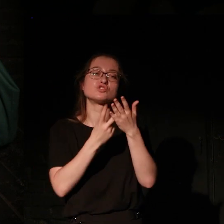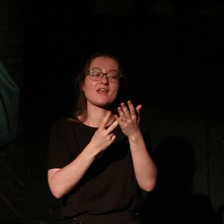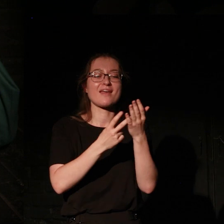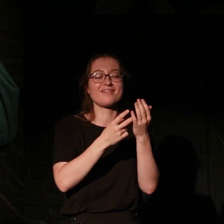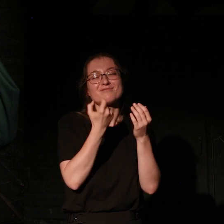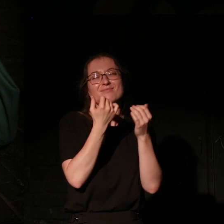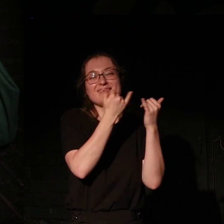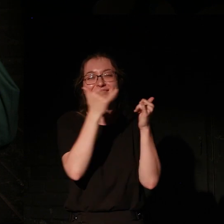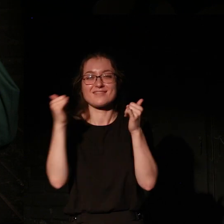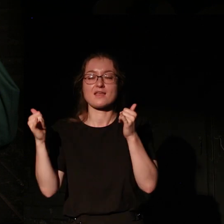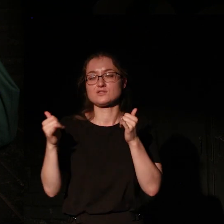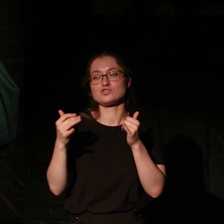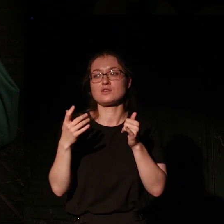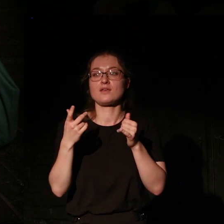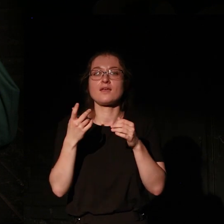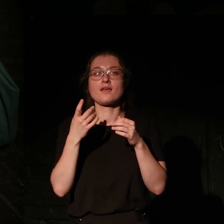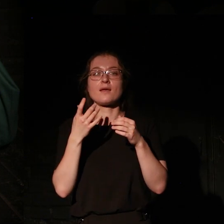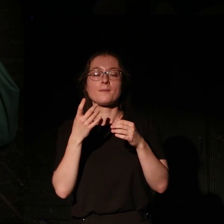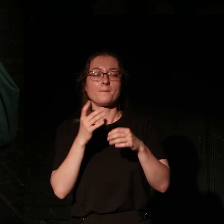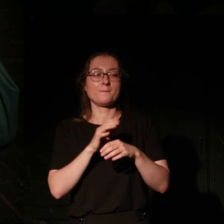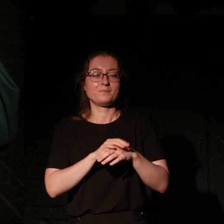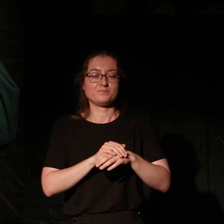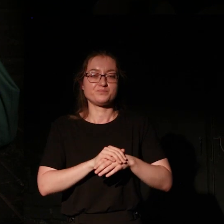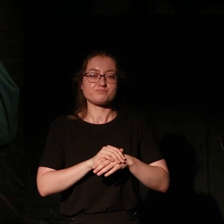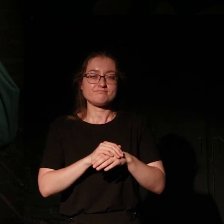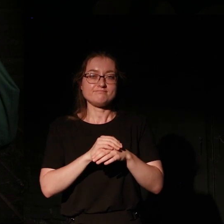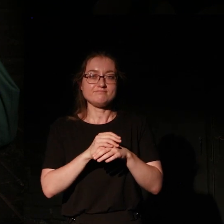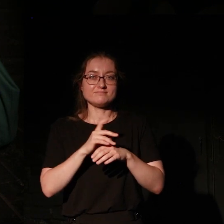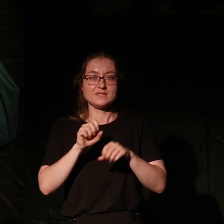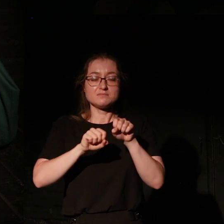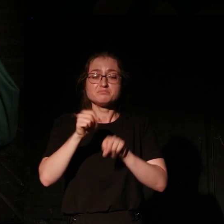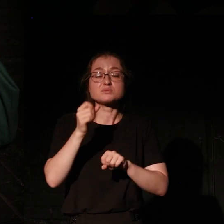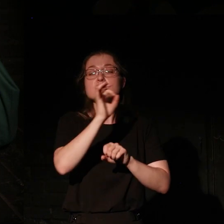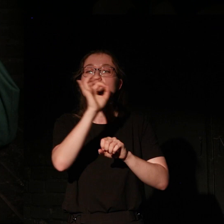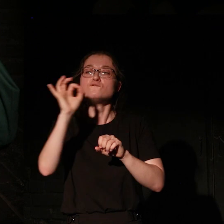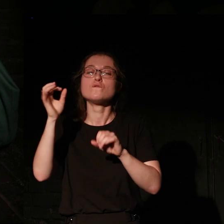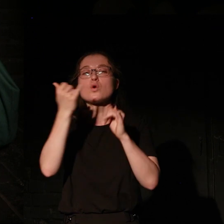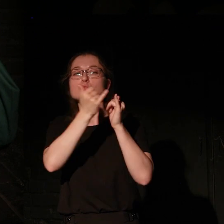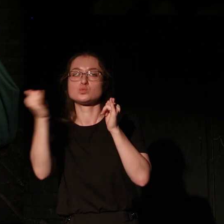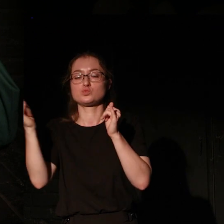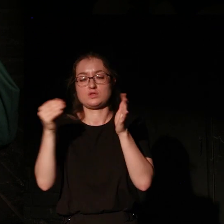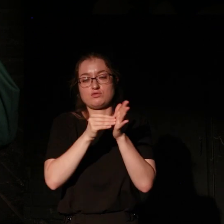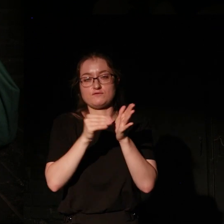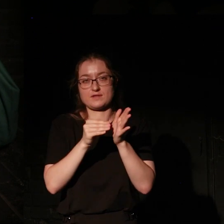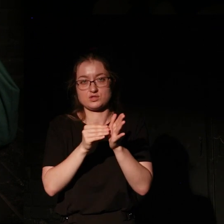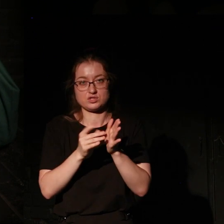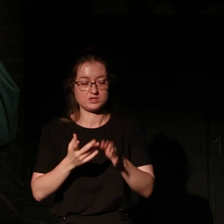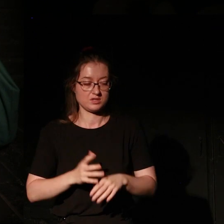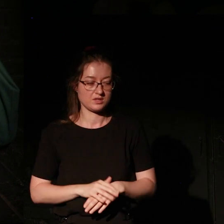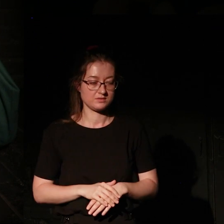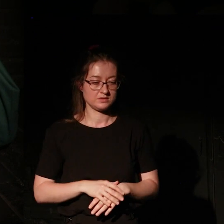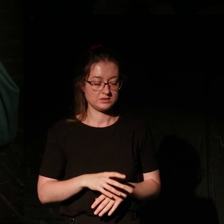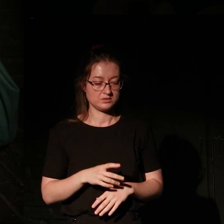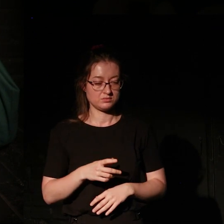swoich uwarunkowań. Też jak czytamy nawet codziennie Biblię, to ten